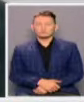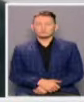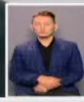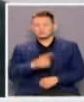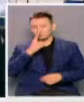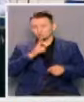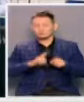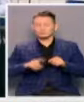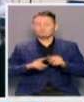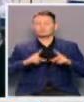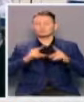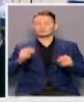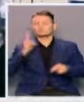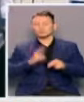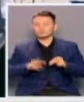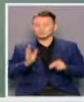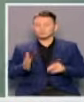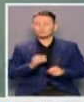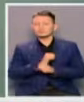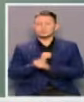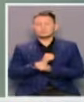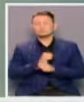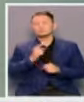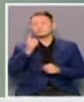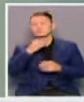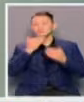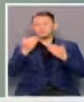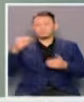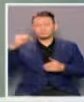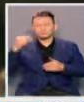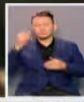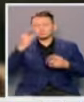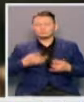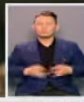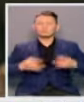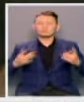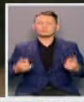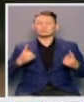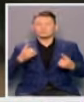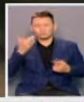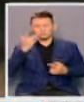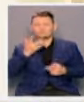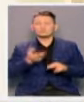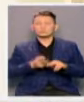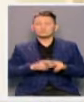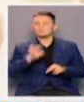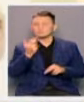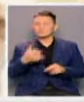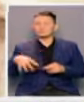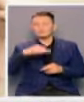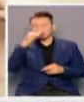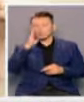Жақында кезекті оқу жылы аяқталады. Әр жыл сайын соңғы қоңырау салтанатын ұйымдастыру тақырыбы көтеріледі. Әрине, кез келген